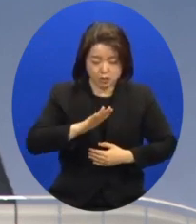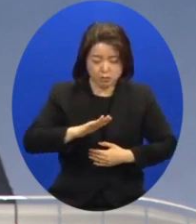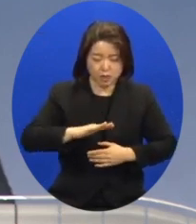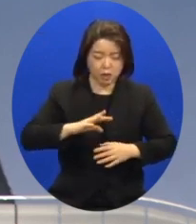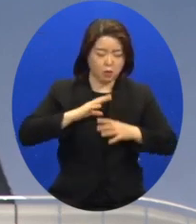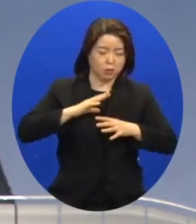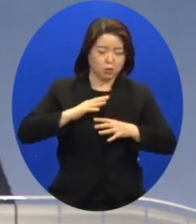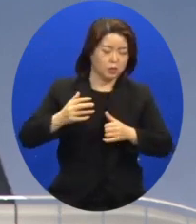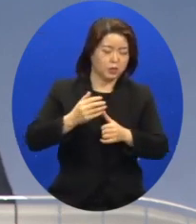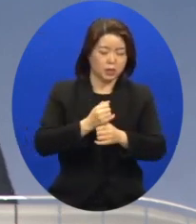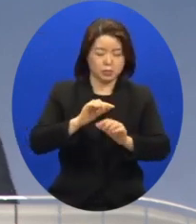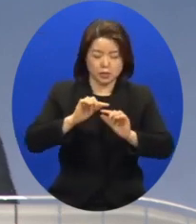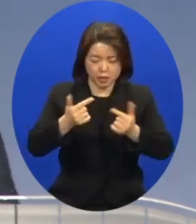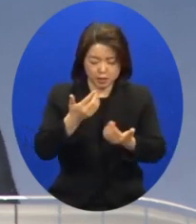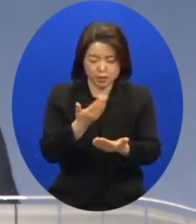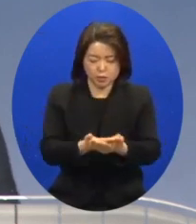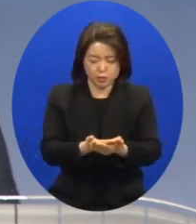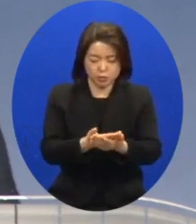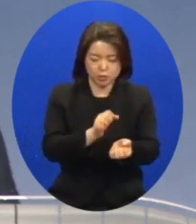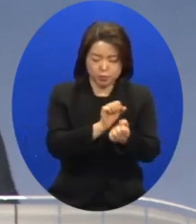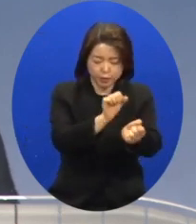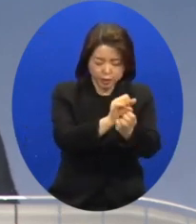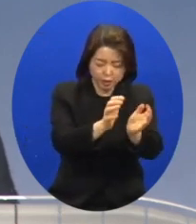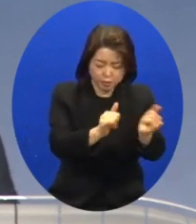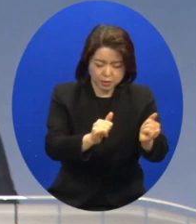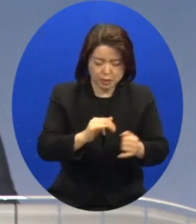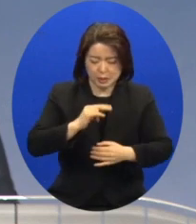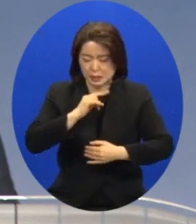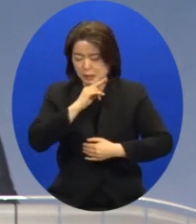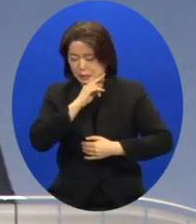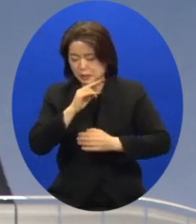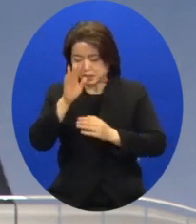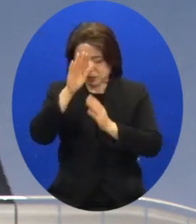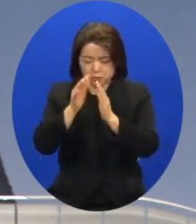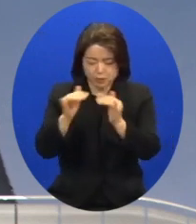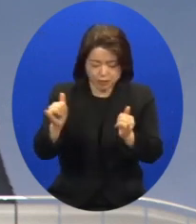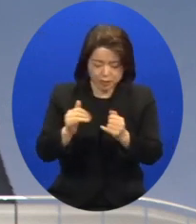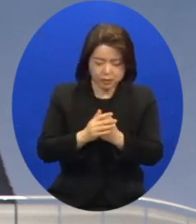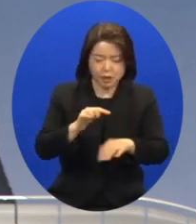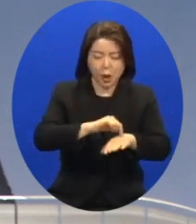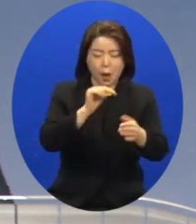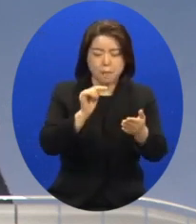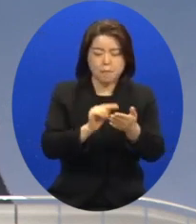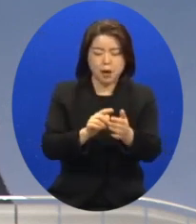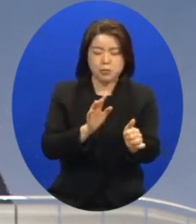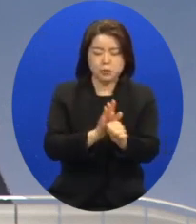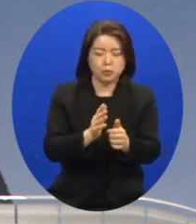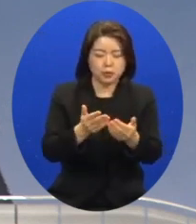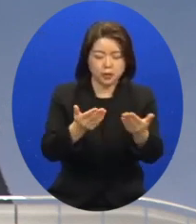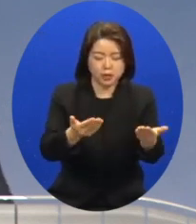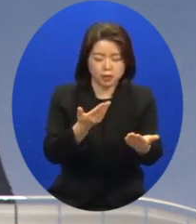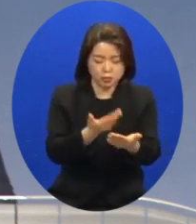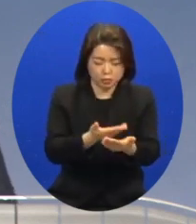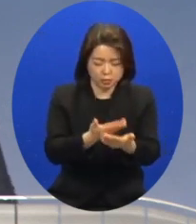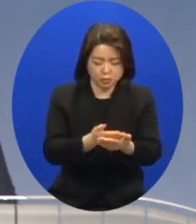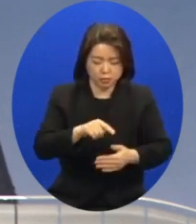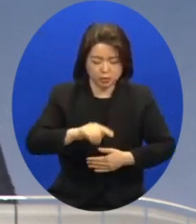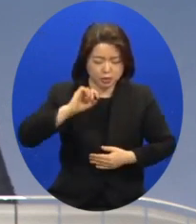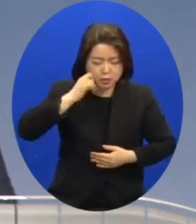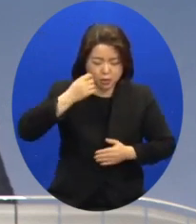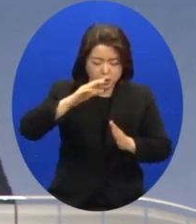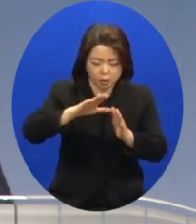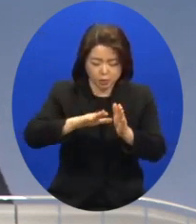사로잡히지 않게 하시고, 감염자, 의심 증상자들을 마음으로 돕게 하여 주옵소서. 이 어려운